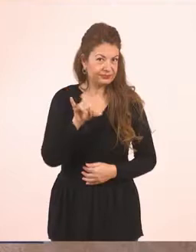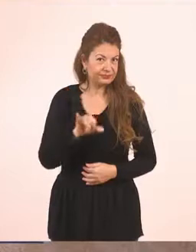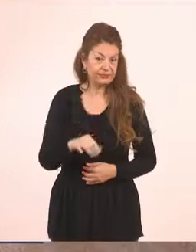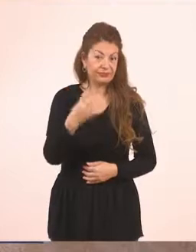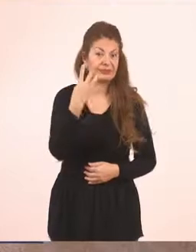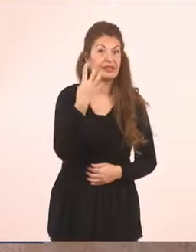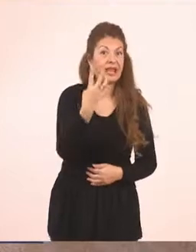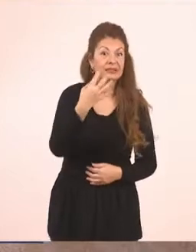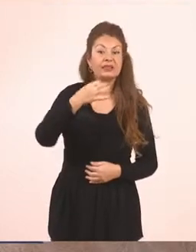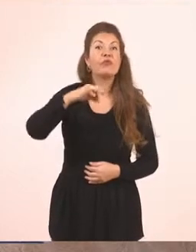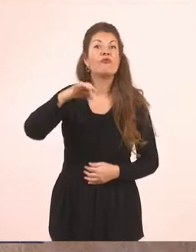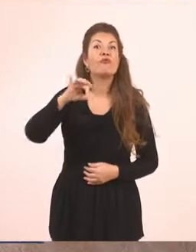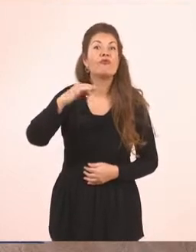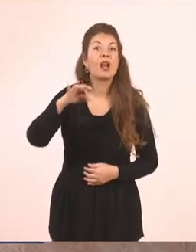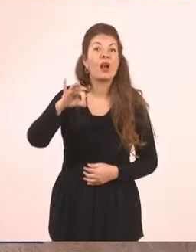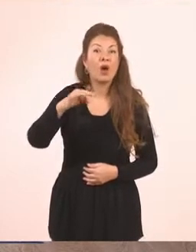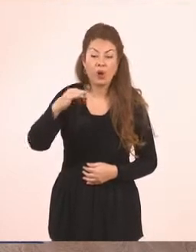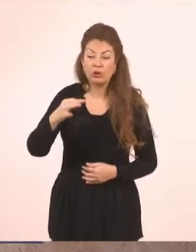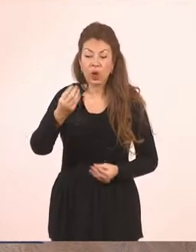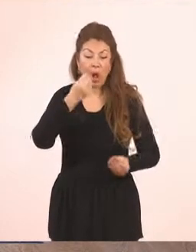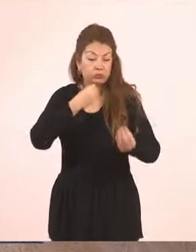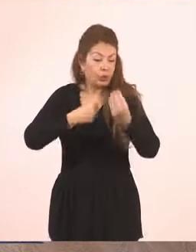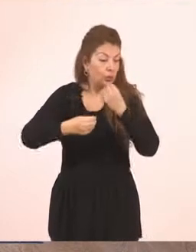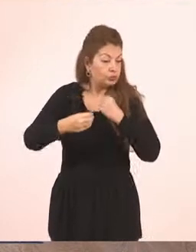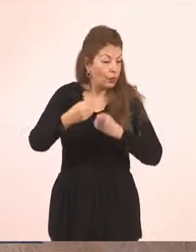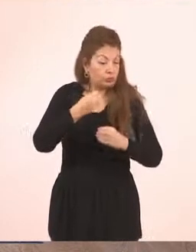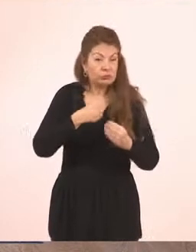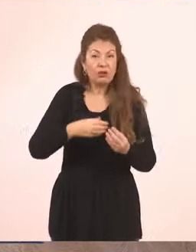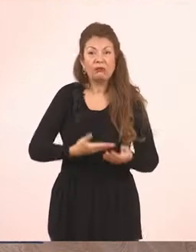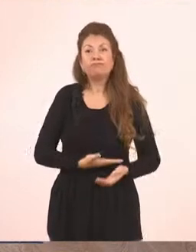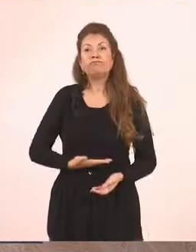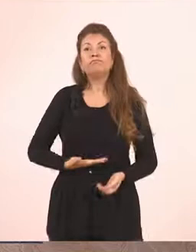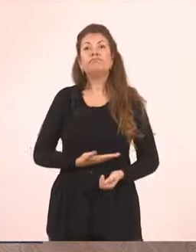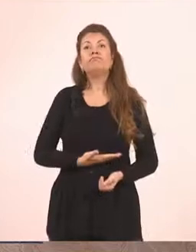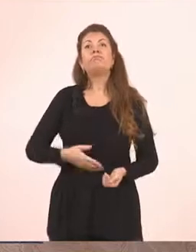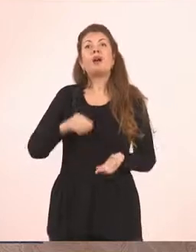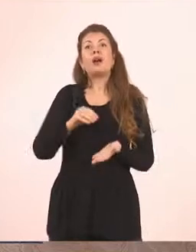έφαγε τέσσερις φράουλες, αλλά πεινούσε ακόμα.